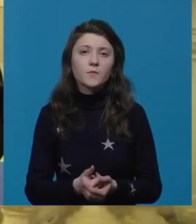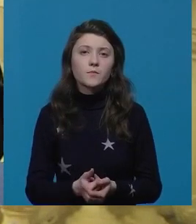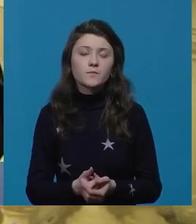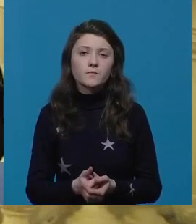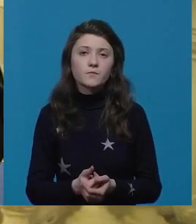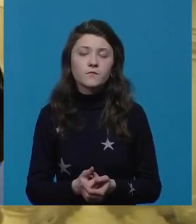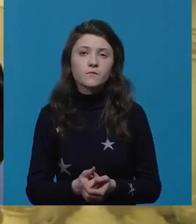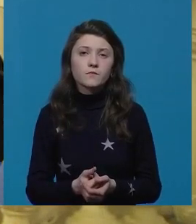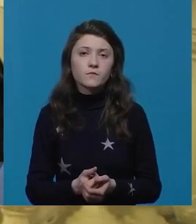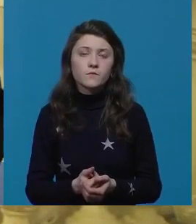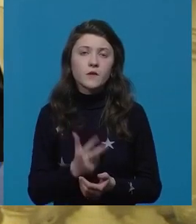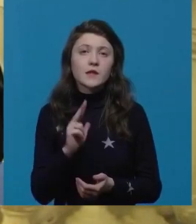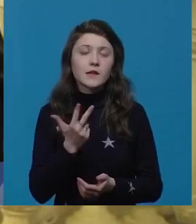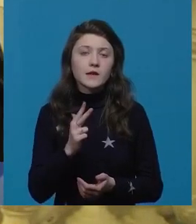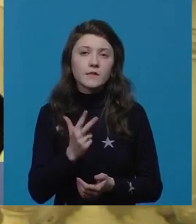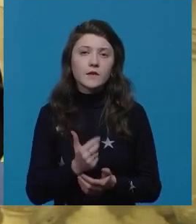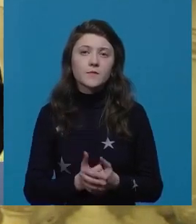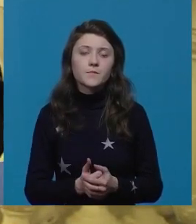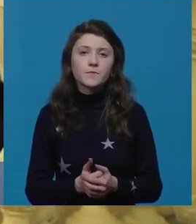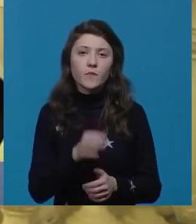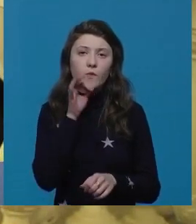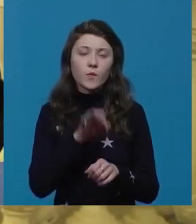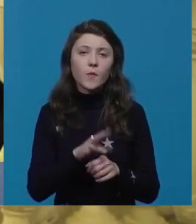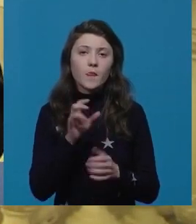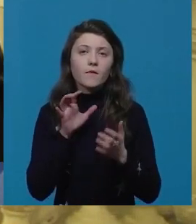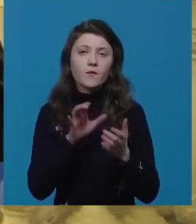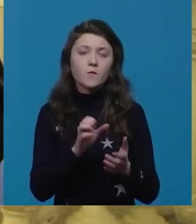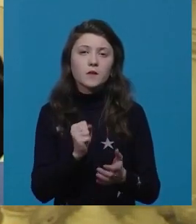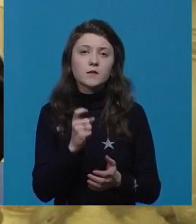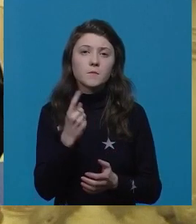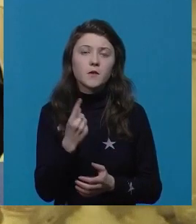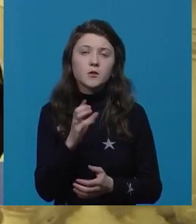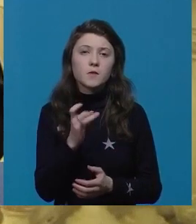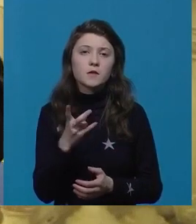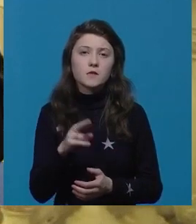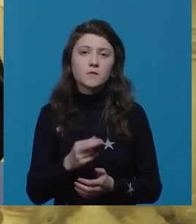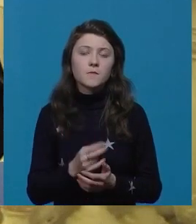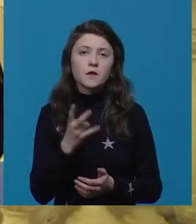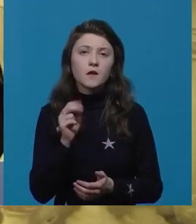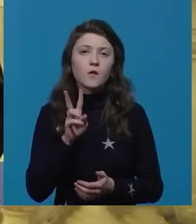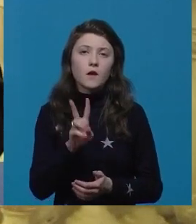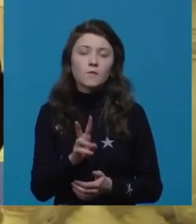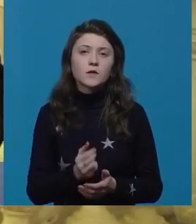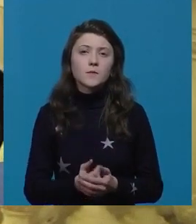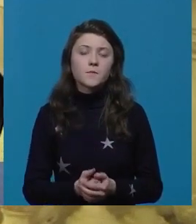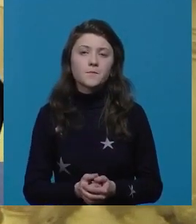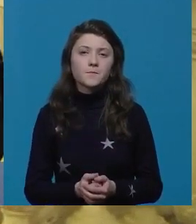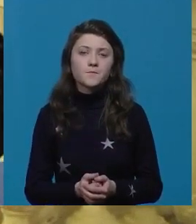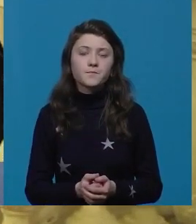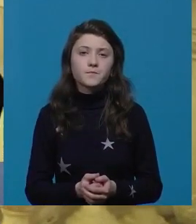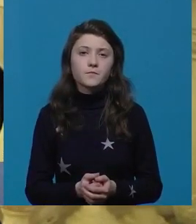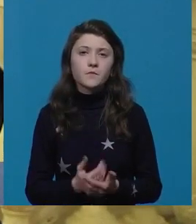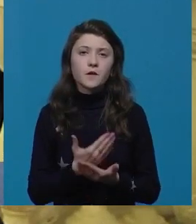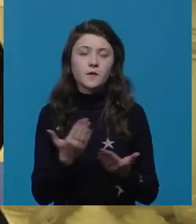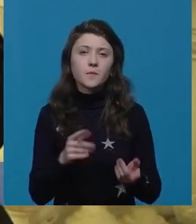вартість оплати 3 гривні відповідно на автобусах, а з 1 березня відповідно на тролейбусах. Їх перемістили